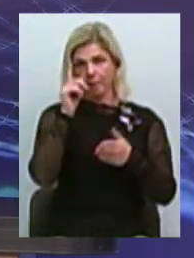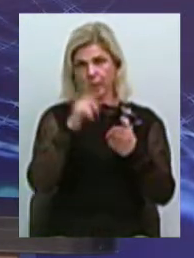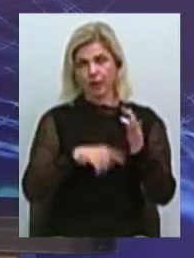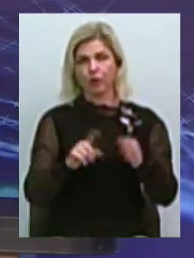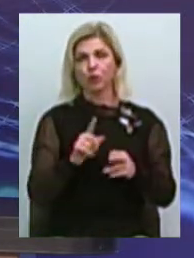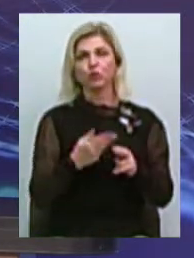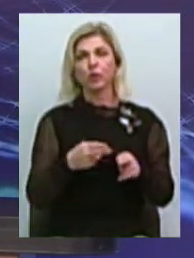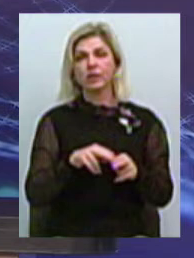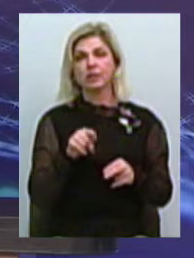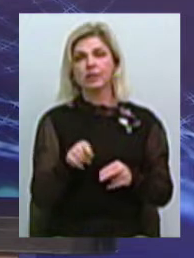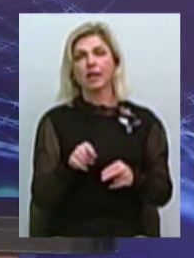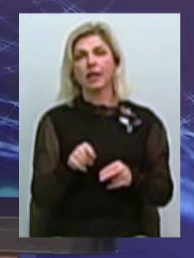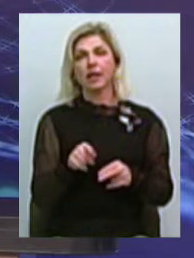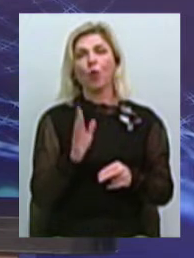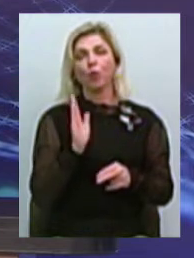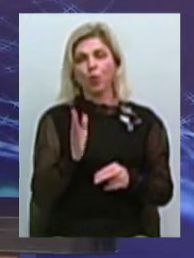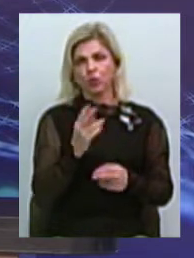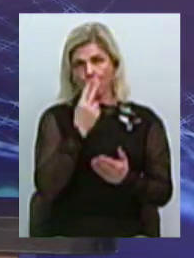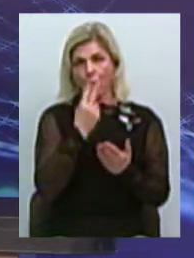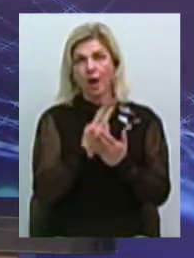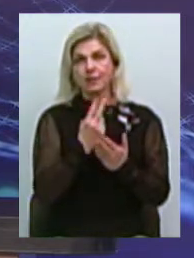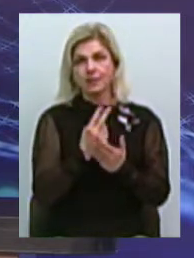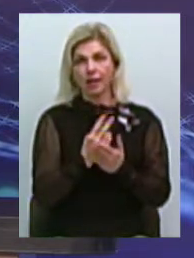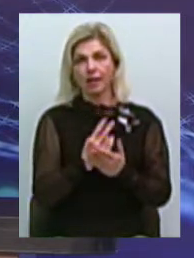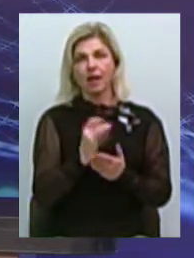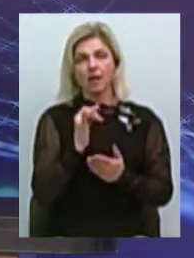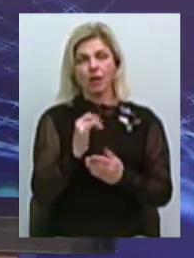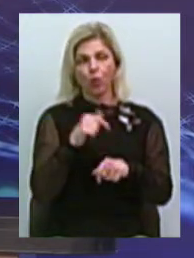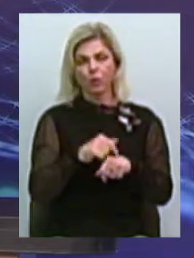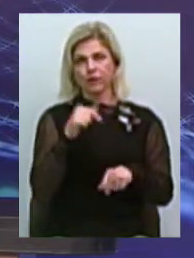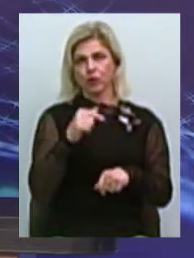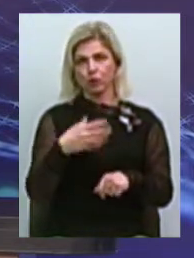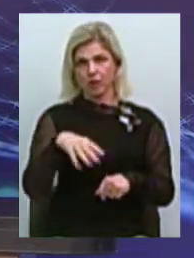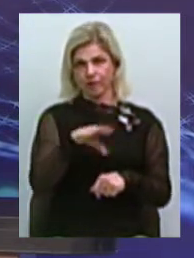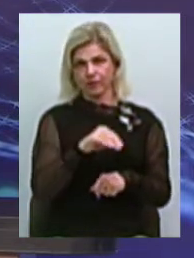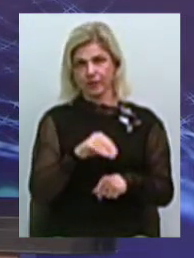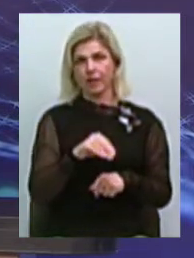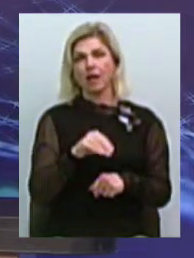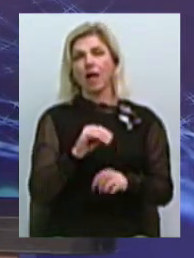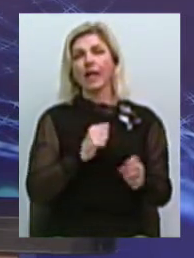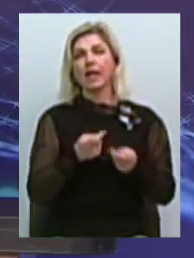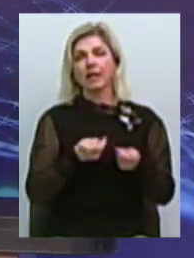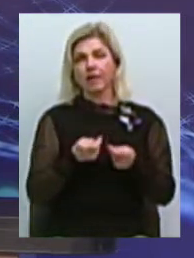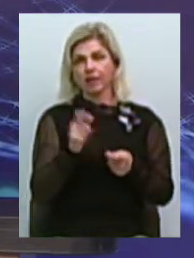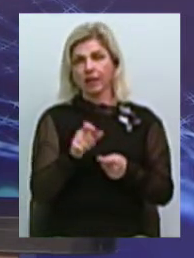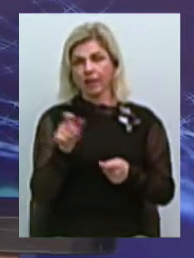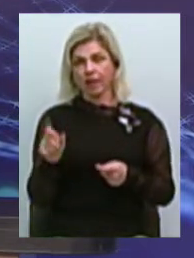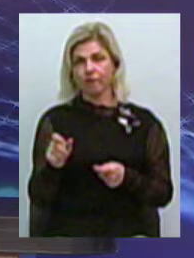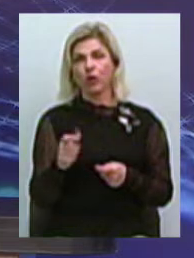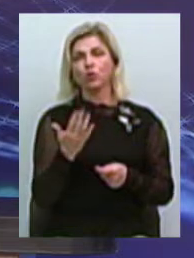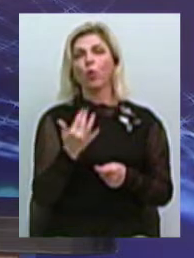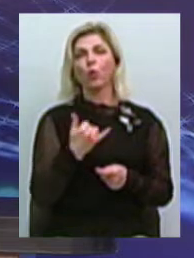що це буде показником, і це, до речі, усвідомлюють всі 29 керівників, а саме стільки у нас